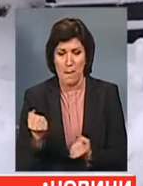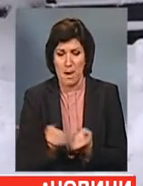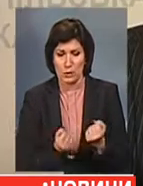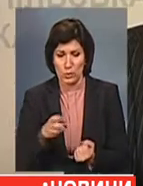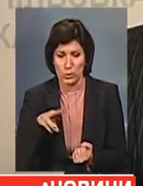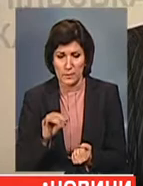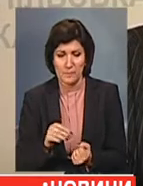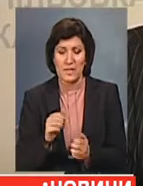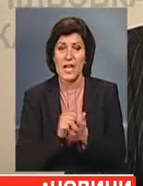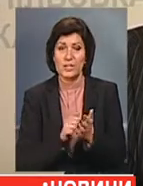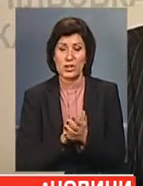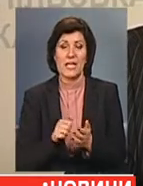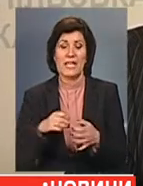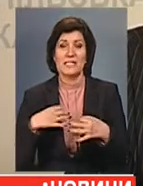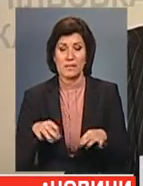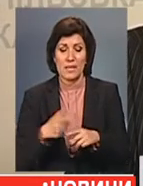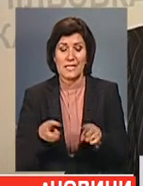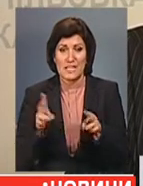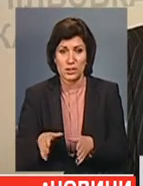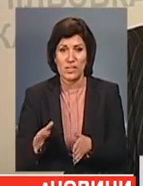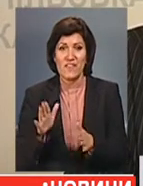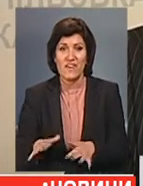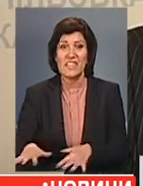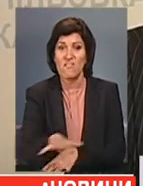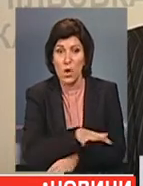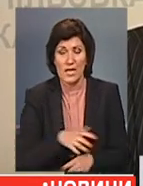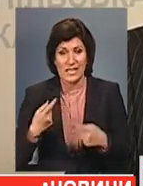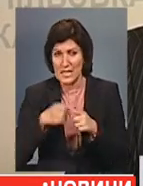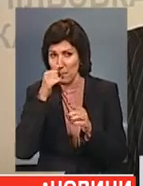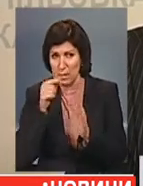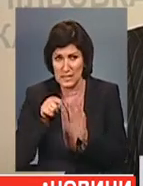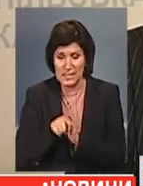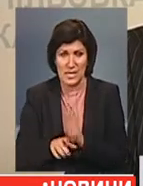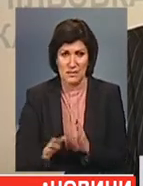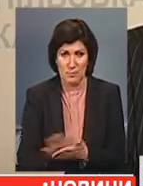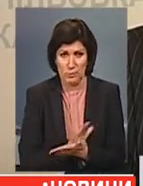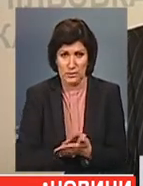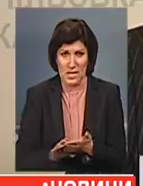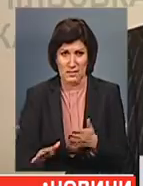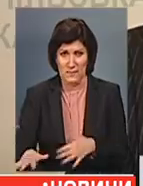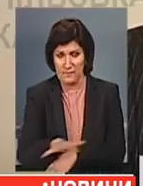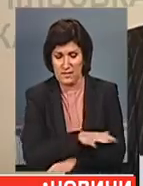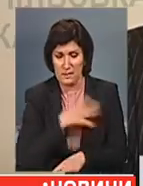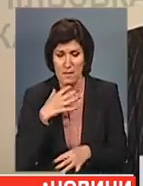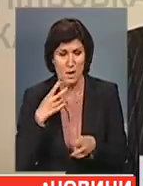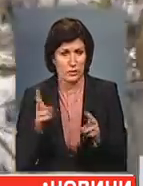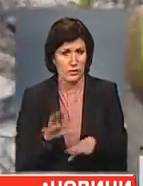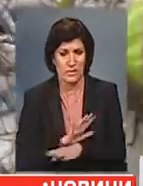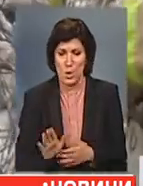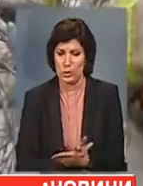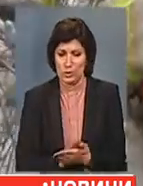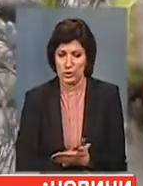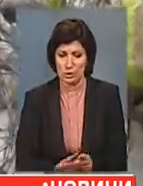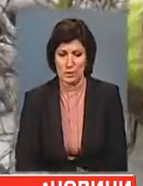городяни. Через транспорт, який мешканці залишили в дворі, техніка просто не могла заїхати і очищати двір. Через це дуже багато дворів лишилось неочищеними.